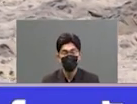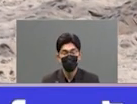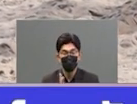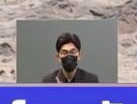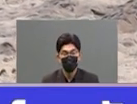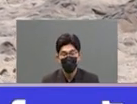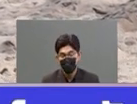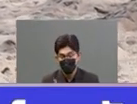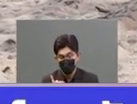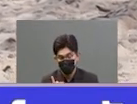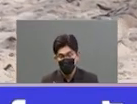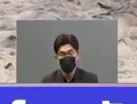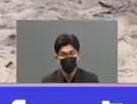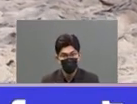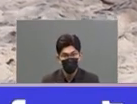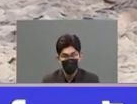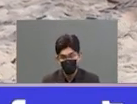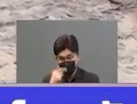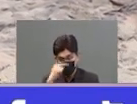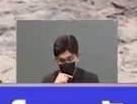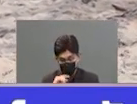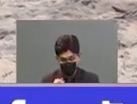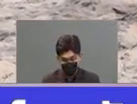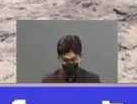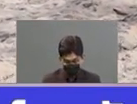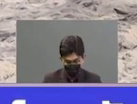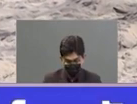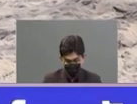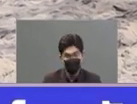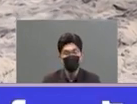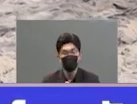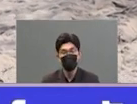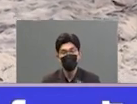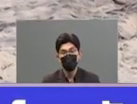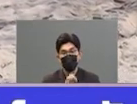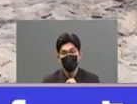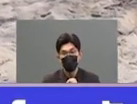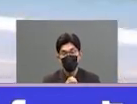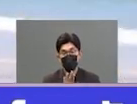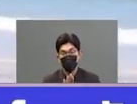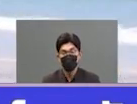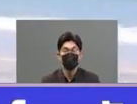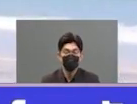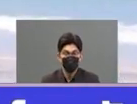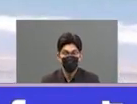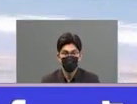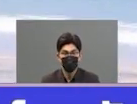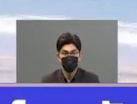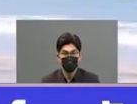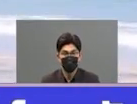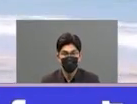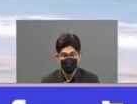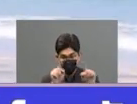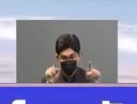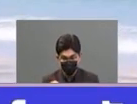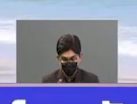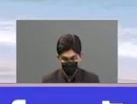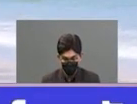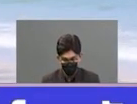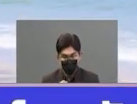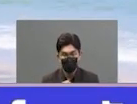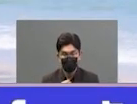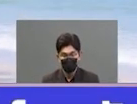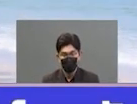ามารถจะขอสินเชื่อได้ด้วย ต่างหากเลยแต่จะขอซ้ำกันไม่ได้ใช่ไหมครับก็คือต้องเลือกโครงการใดโครงการหนึ่งใช่ไหมครับ จ